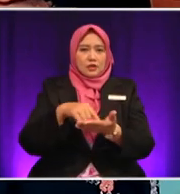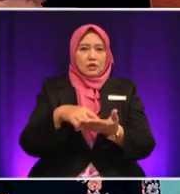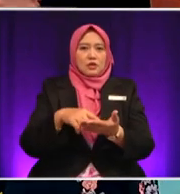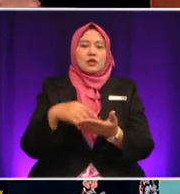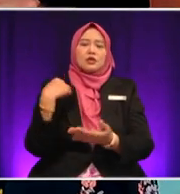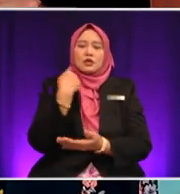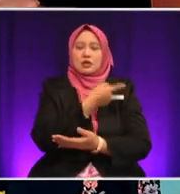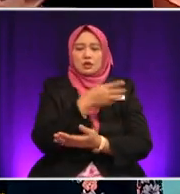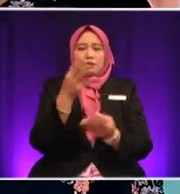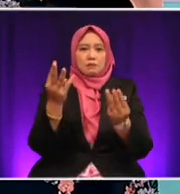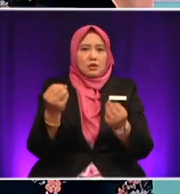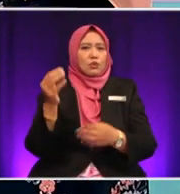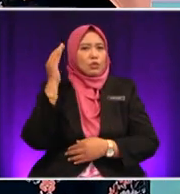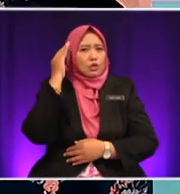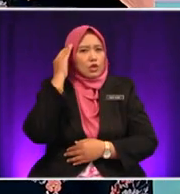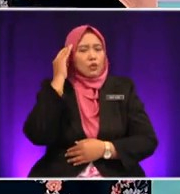ini